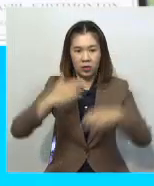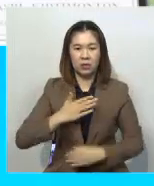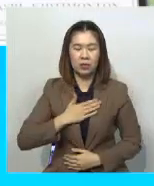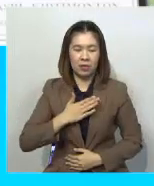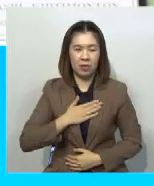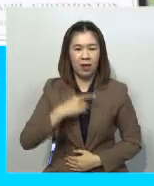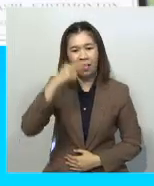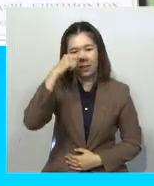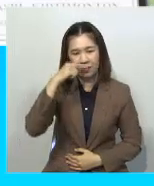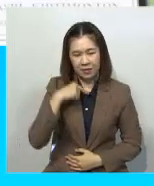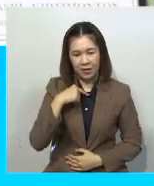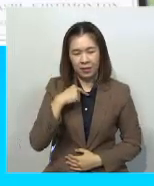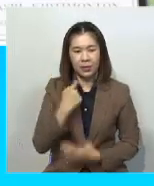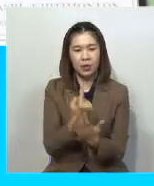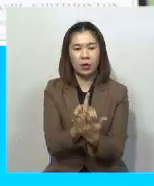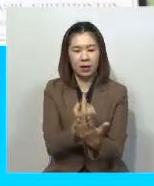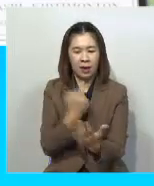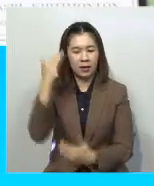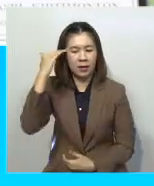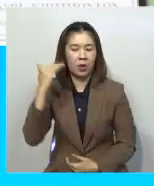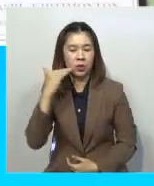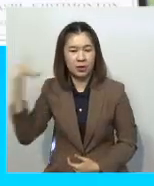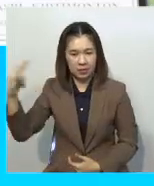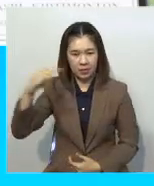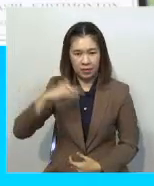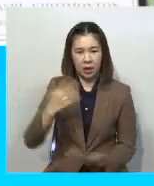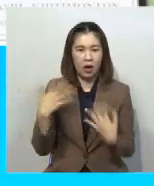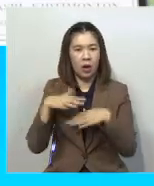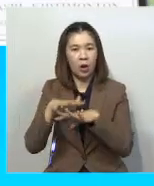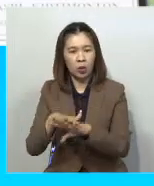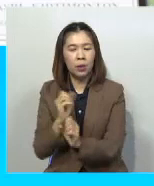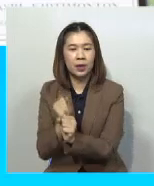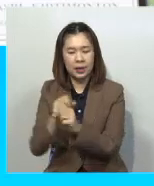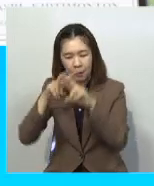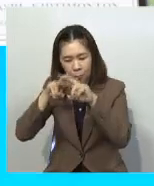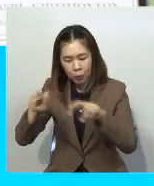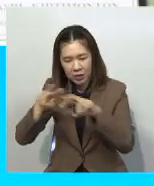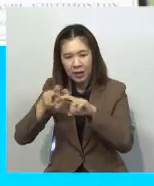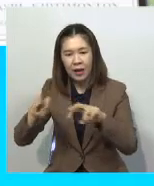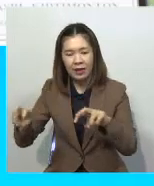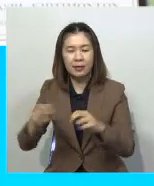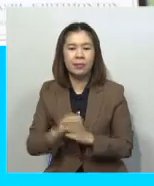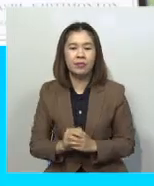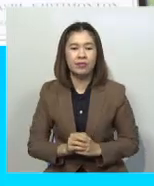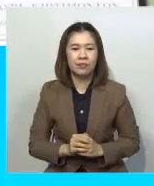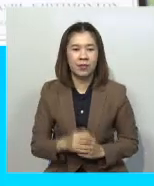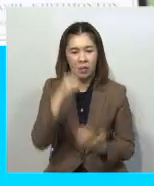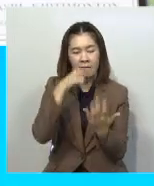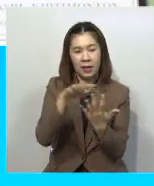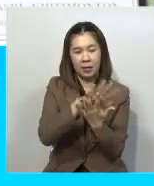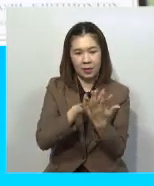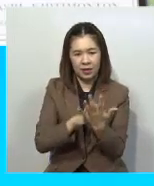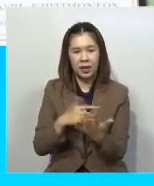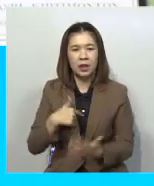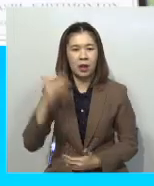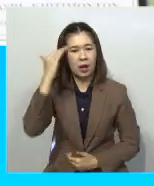นะครับทางเกาหลีใต้ก็มาร่วมกับเราแล้วเขาก็ยังเป็นงานวิจัยอยู่เขาก็สนใจของบ้านเรานะครับจริงๆในเรื่องของฝนเม